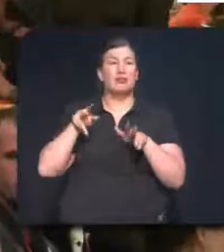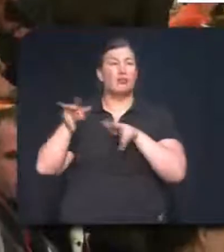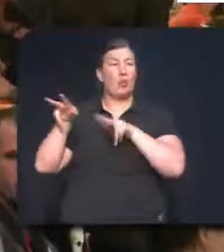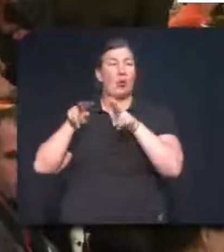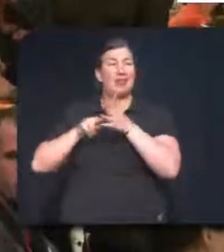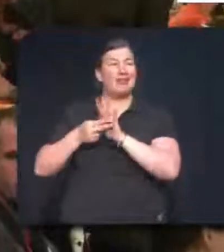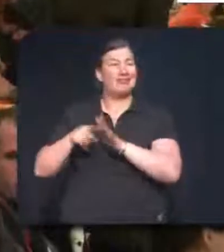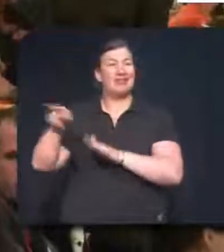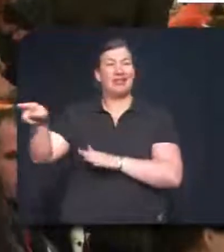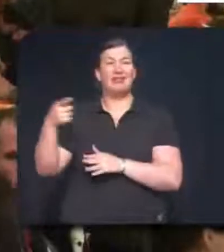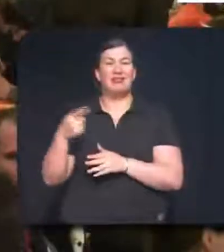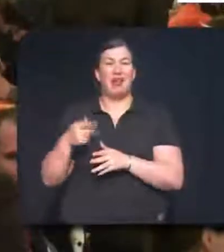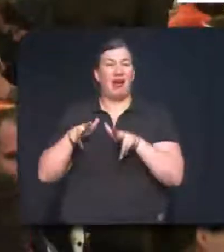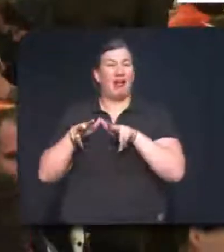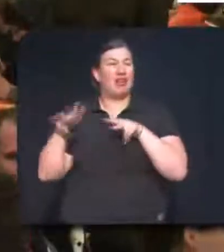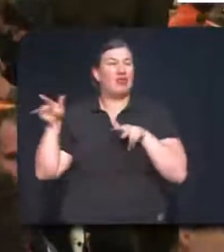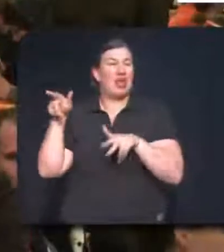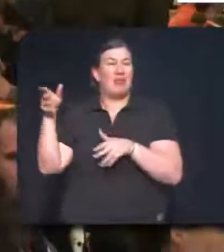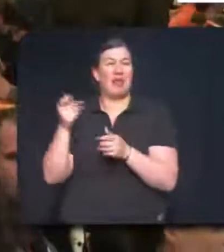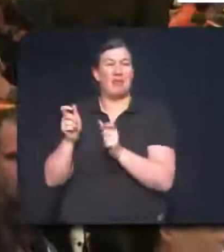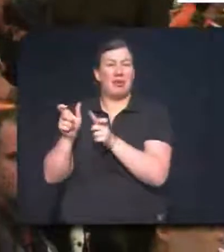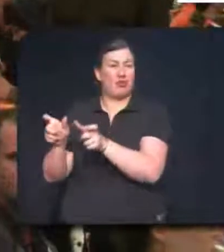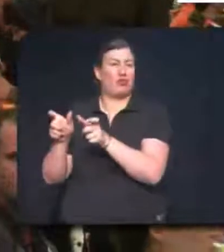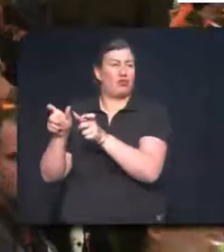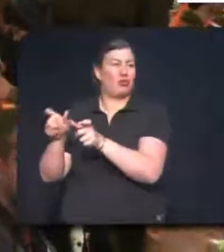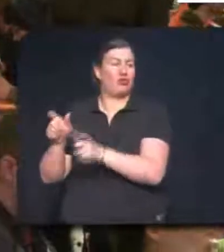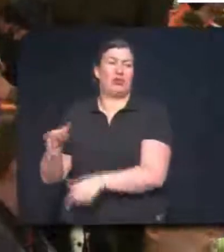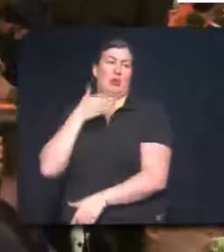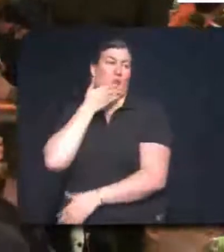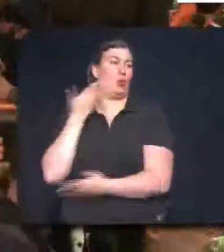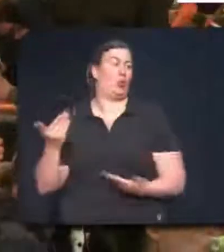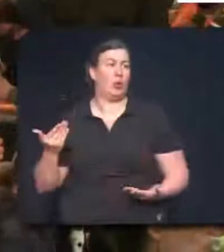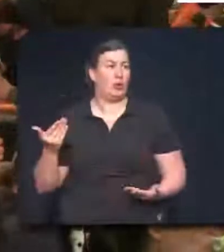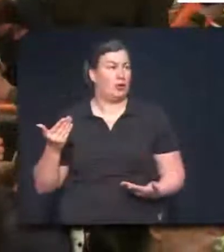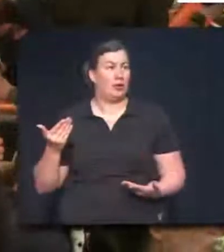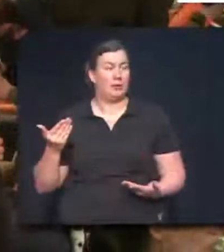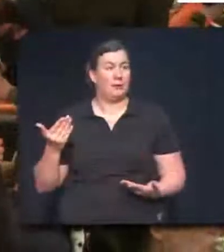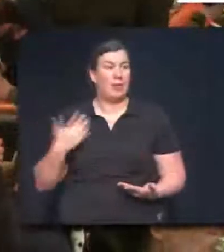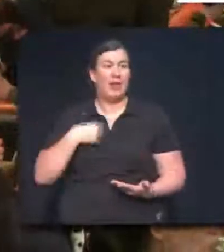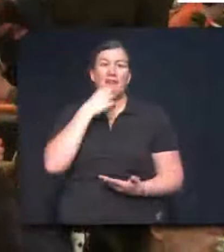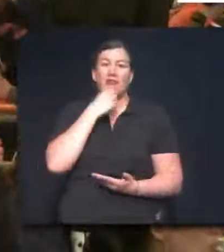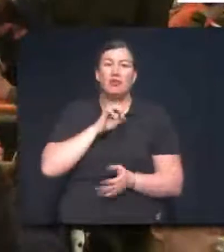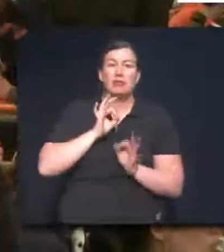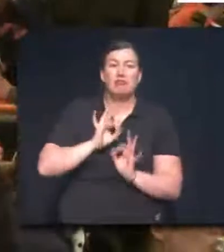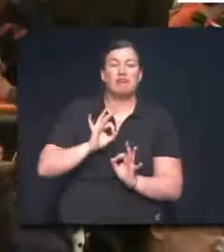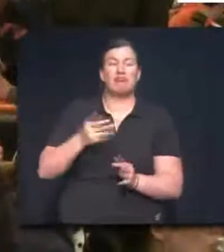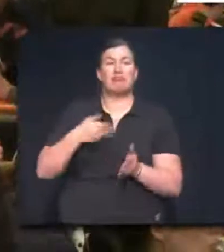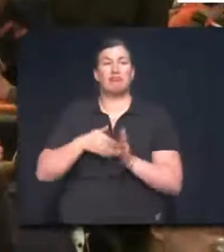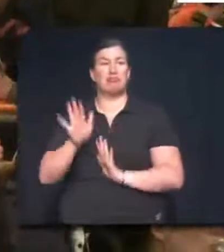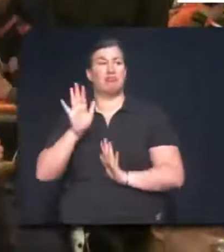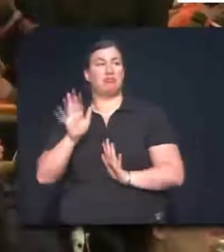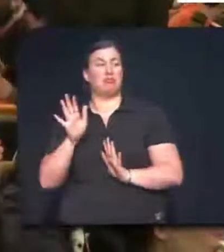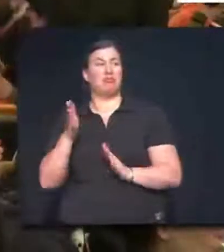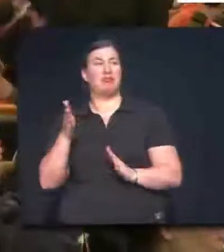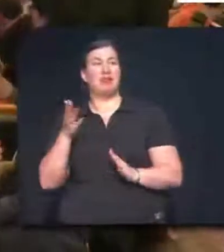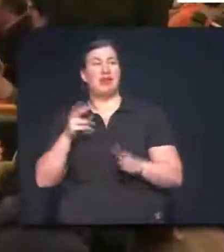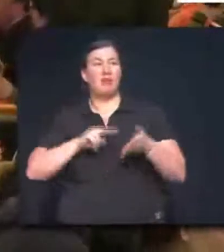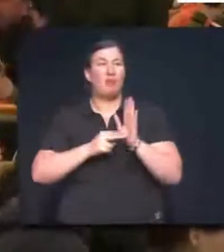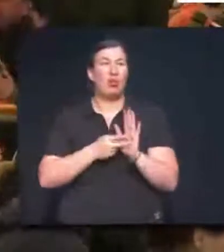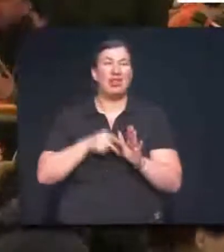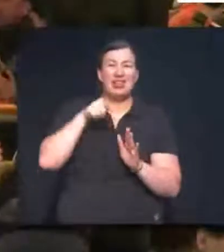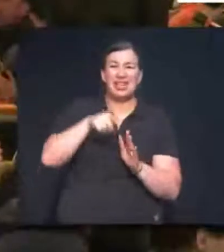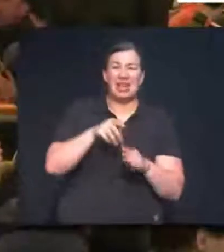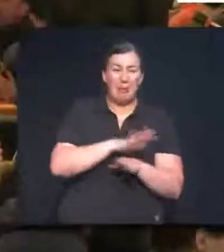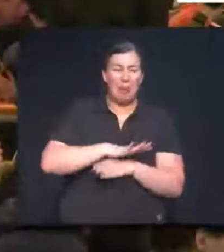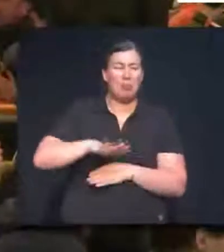Geschäfte mit Diktaturen machen um unsere Wirtschaft zu stärken um unsere Erdöl zu generieren unterstützen wir auch diese Politik in diesen Ländern die zur